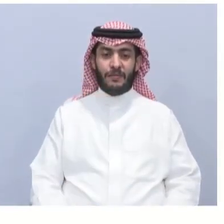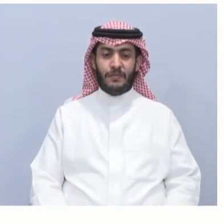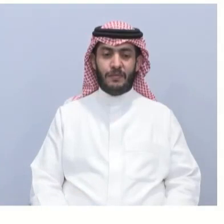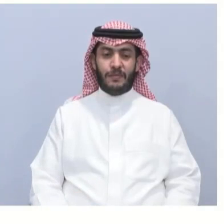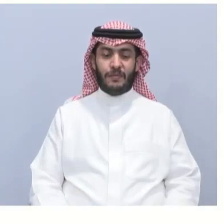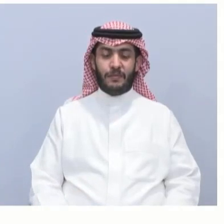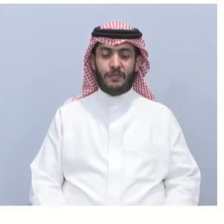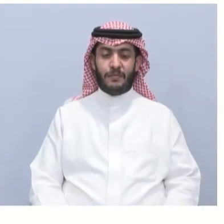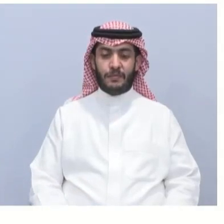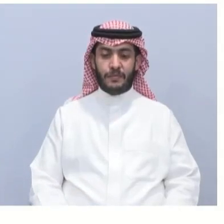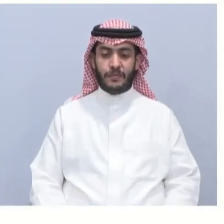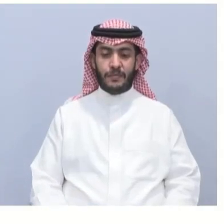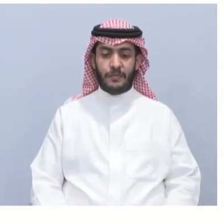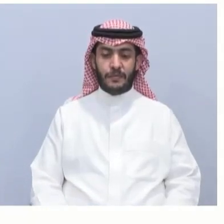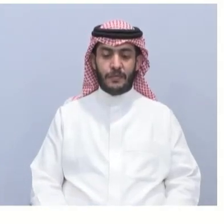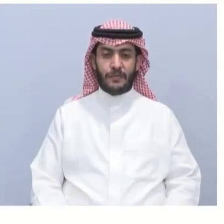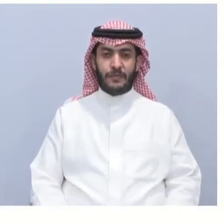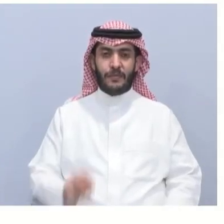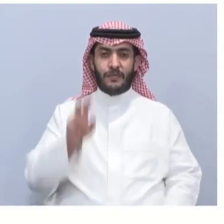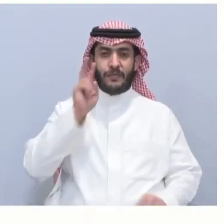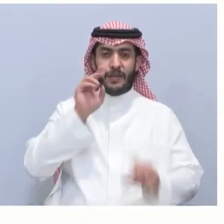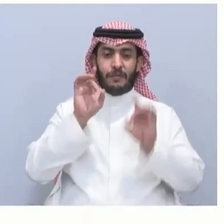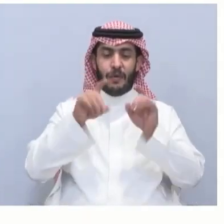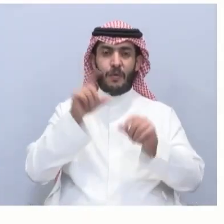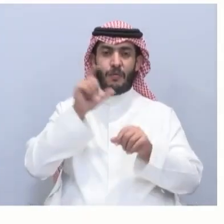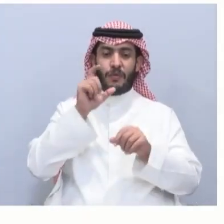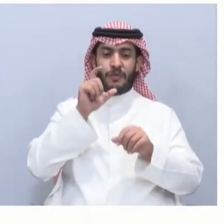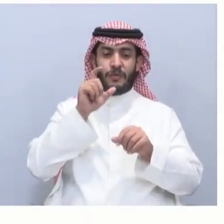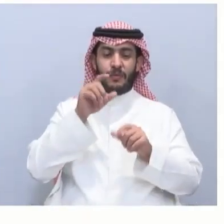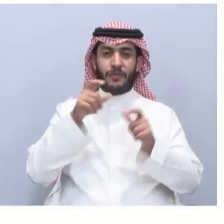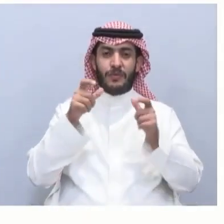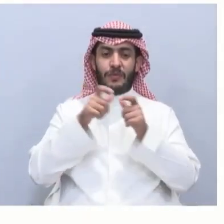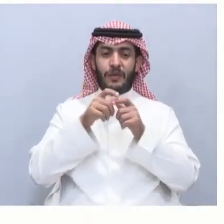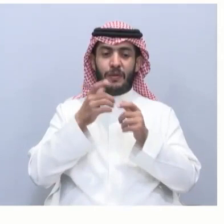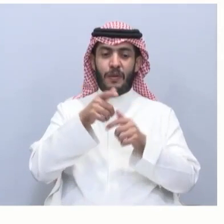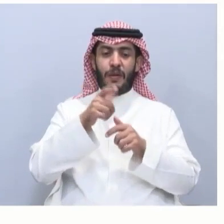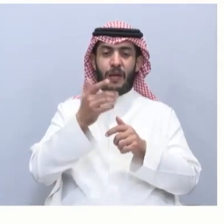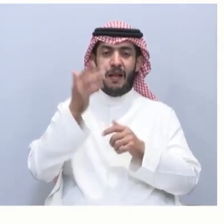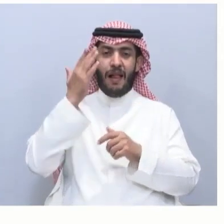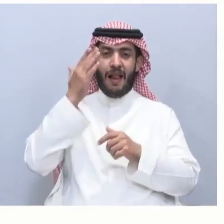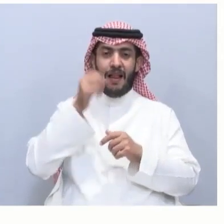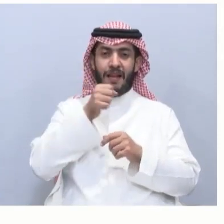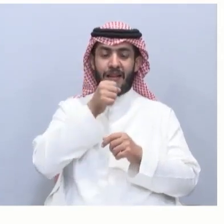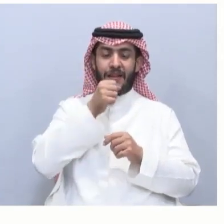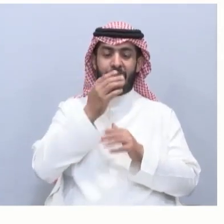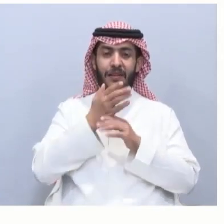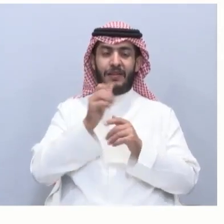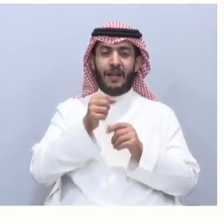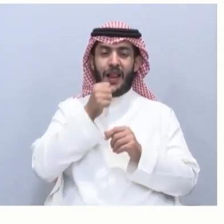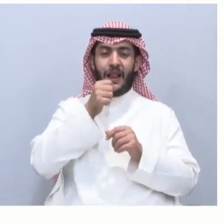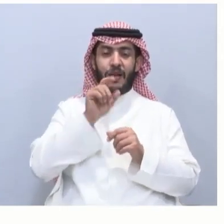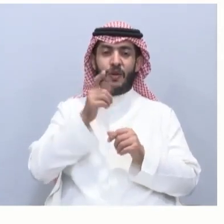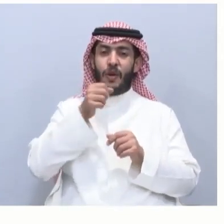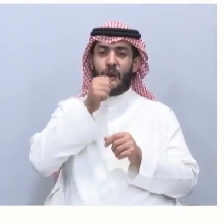كما تشاهدون ما شاء الله المسلمون يجتمعون حول هذا الخطيب الذي يلقي